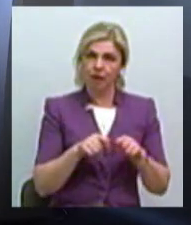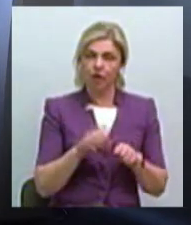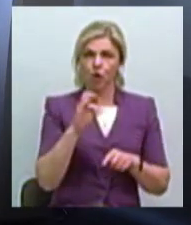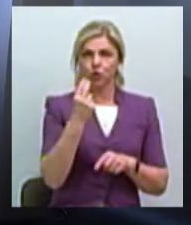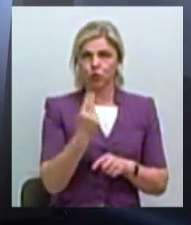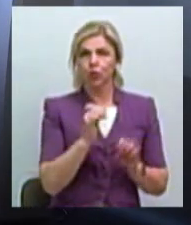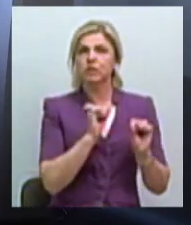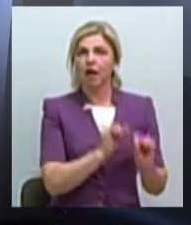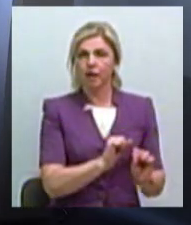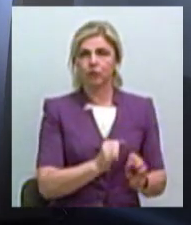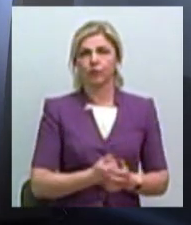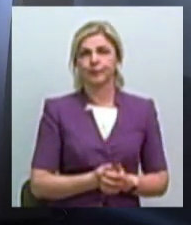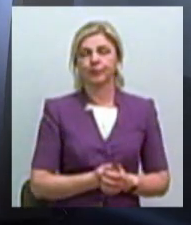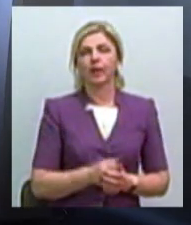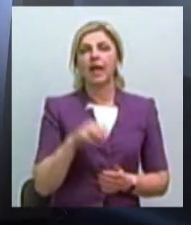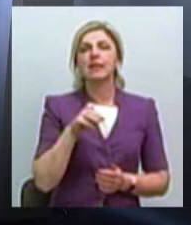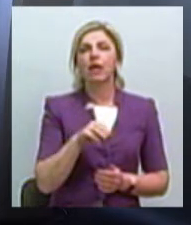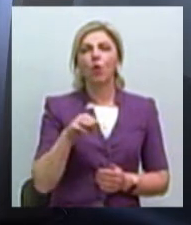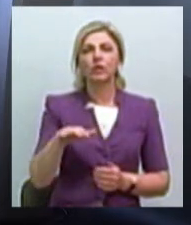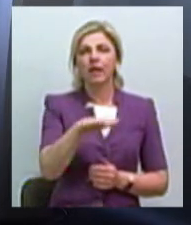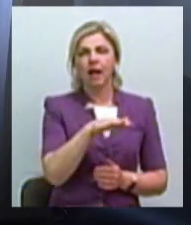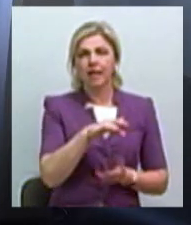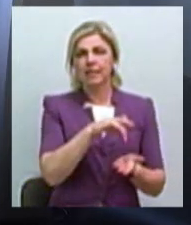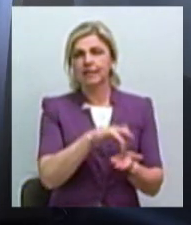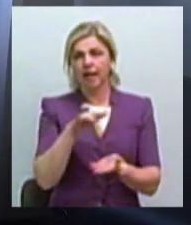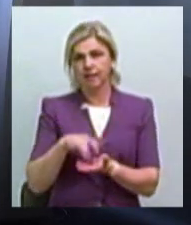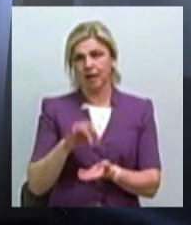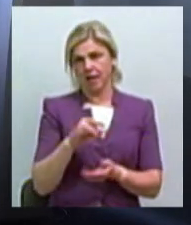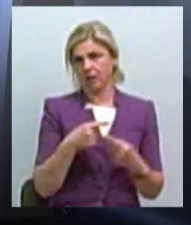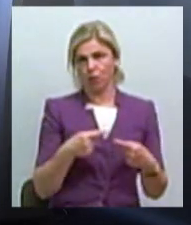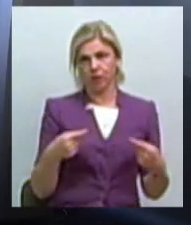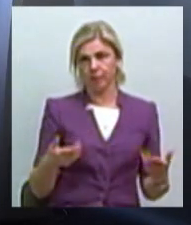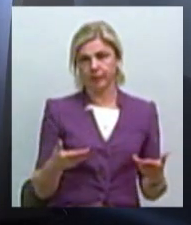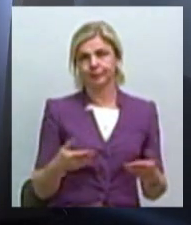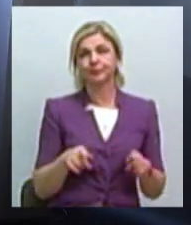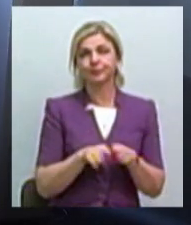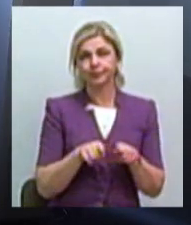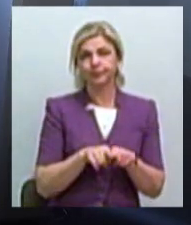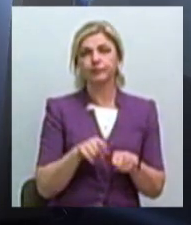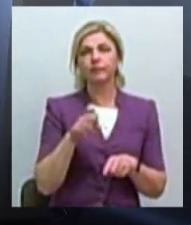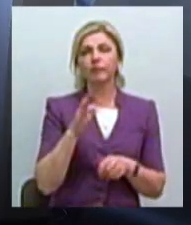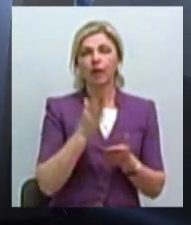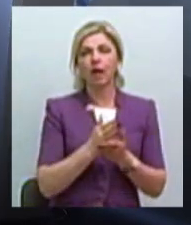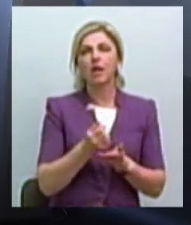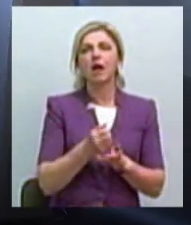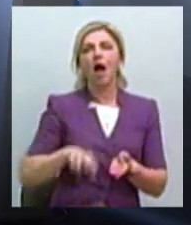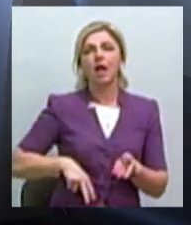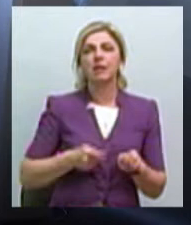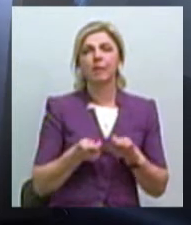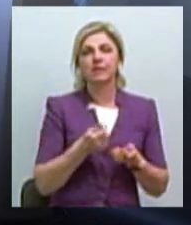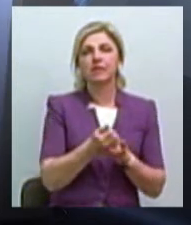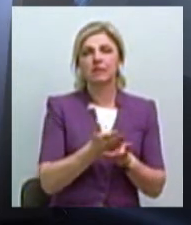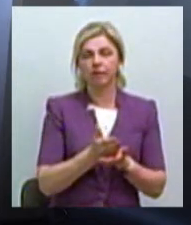соціального захисту, територіальні центри там і тому подібне. Також по ЦНАПах є,